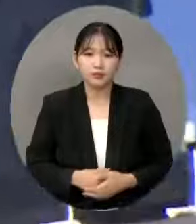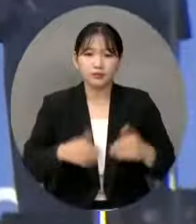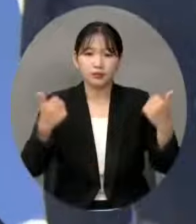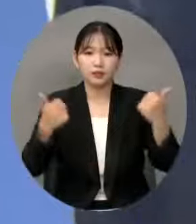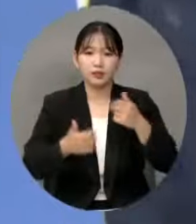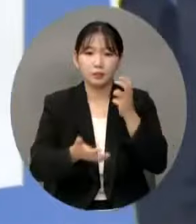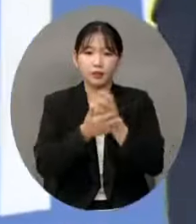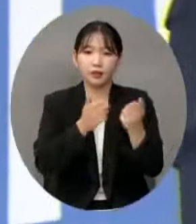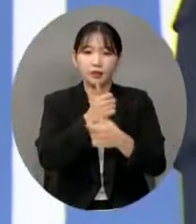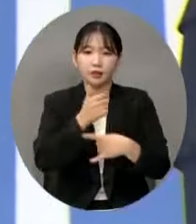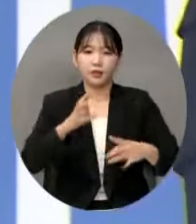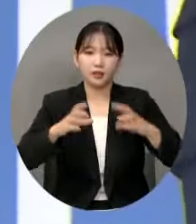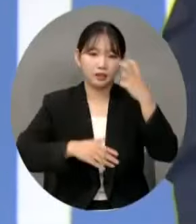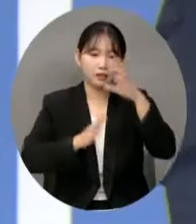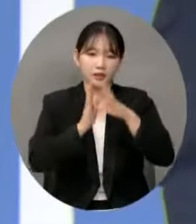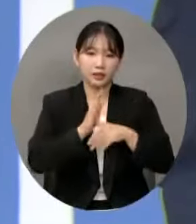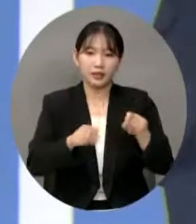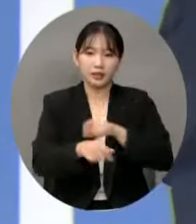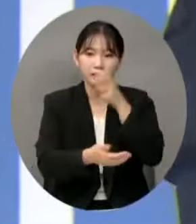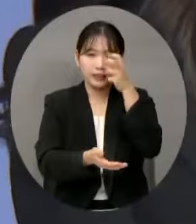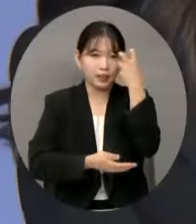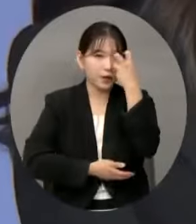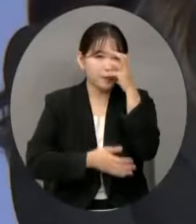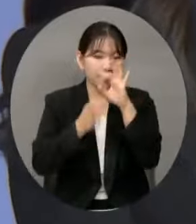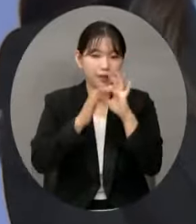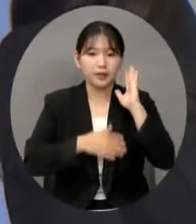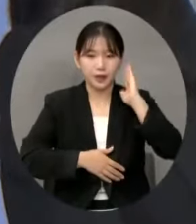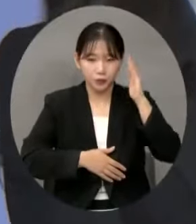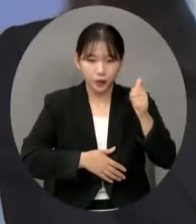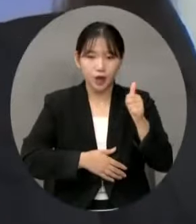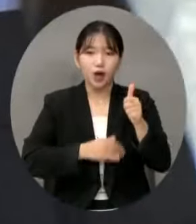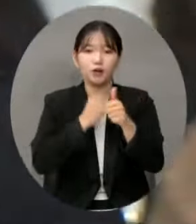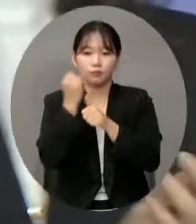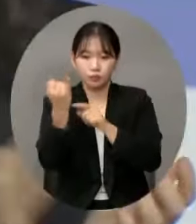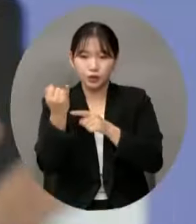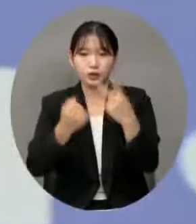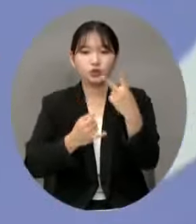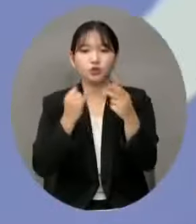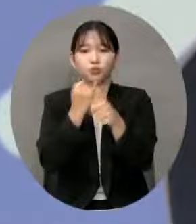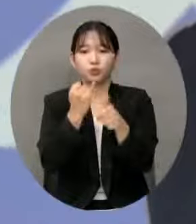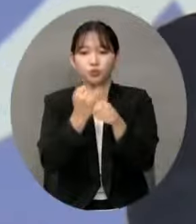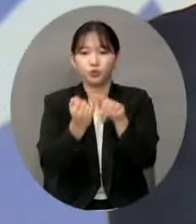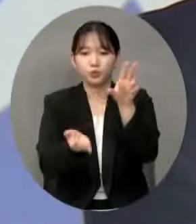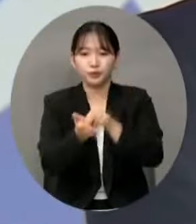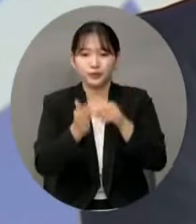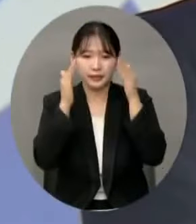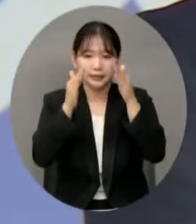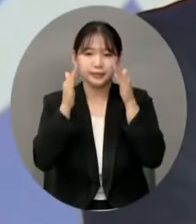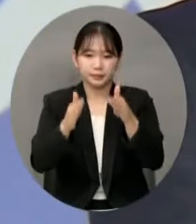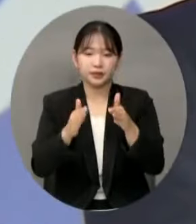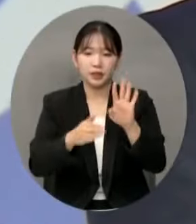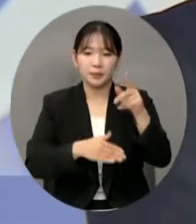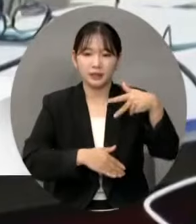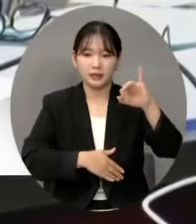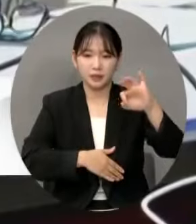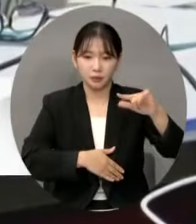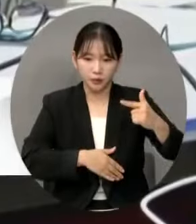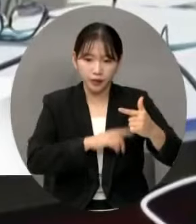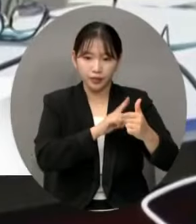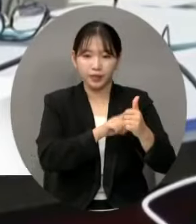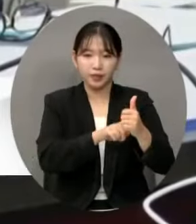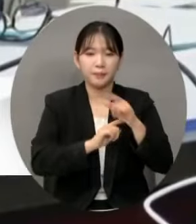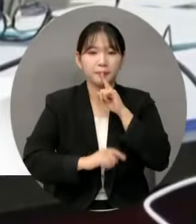국회 법사위 국감에서는 특검을 둘러싼 대통령과 영부인 문제가 쟁점이 됐습니다. 박지원 의원은 국감에